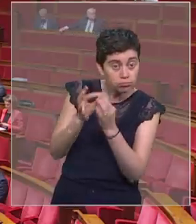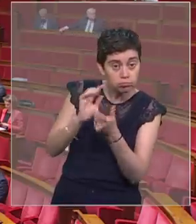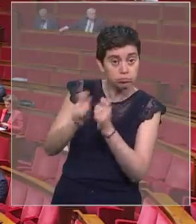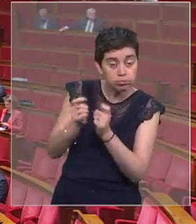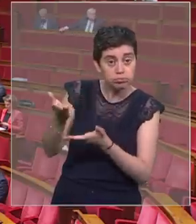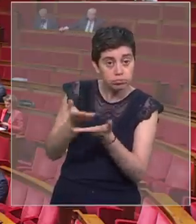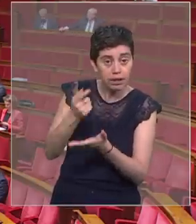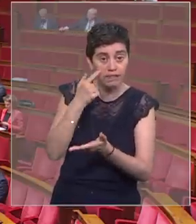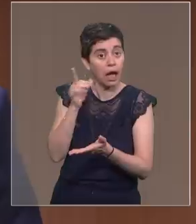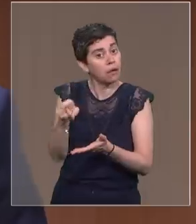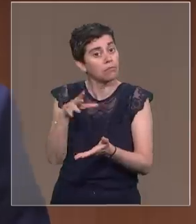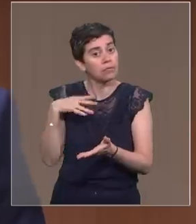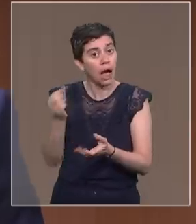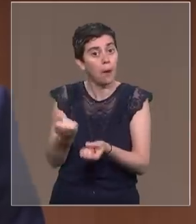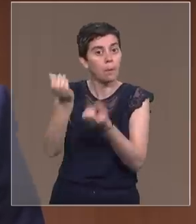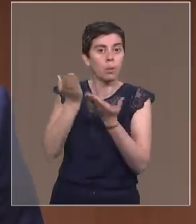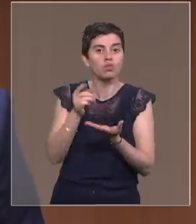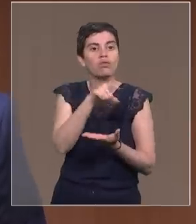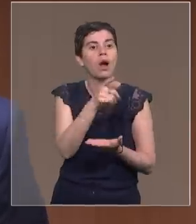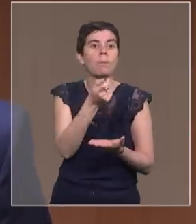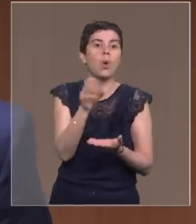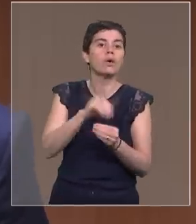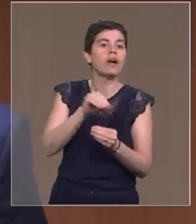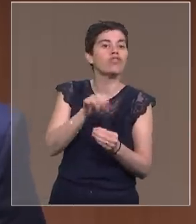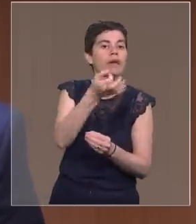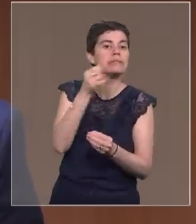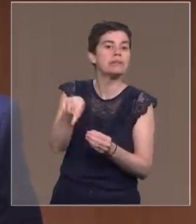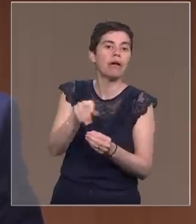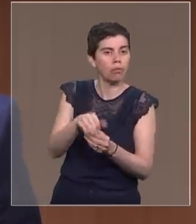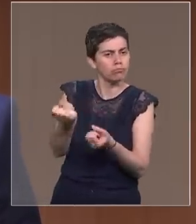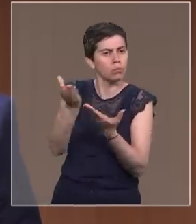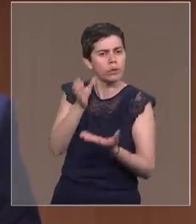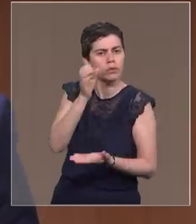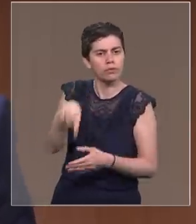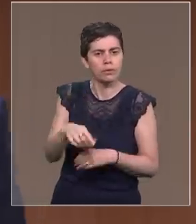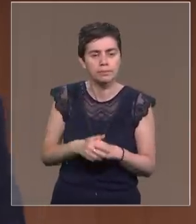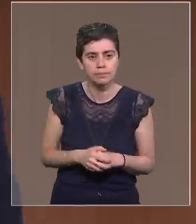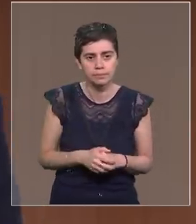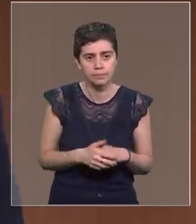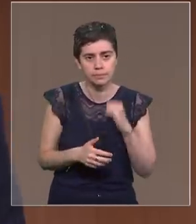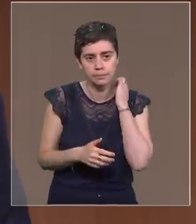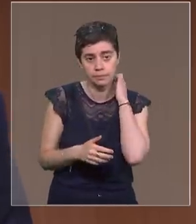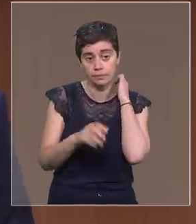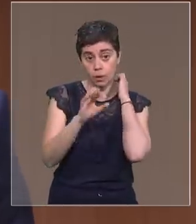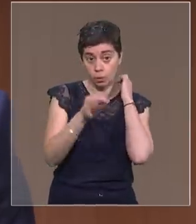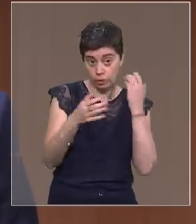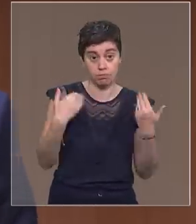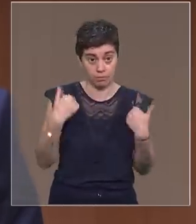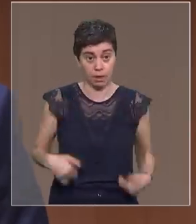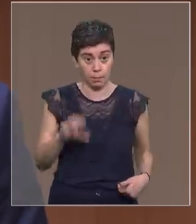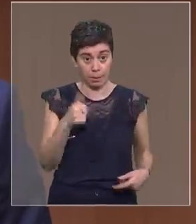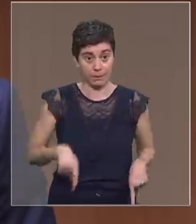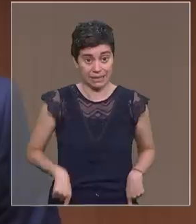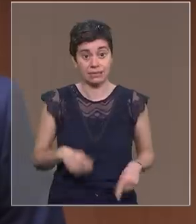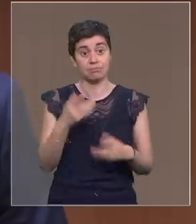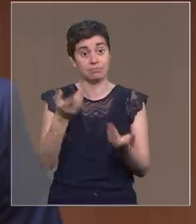que leurs propositions sont parfois un peu moins caricaturales que ce que j'ai pu entendre aujourd'hui. Et oui, bien évidemment, Madame la Première ministre l'a dit hier, je l'ai dit